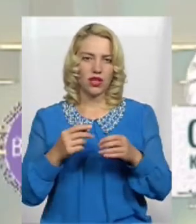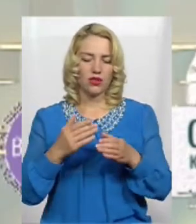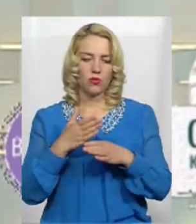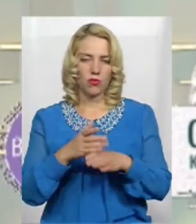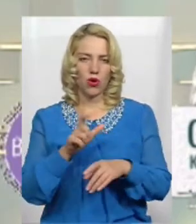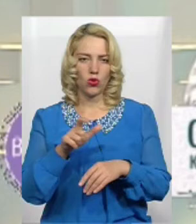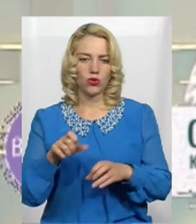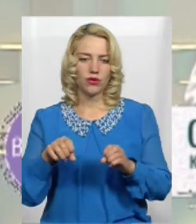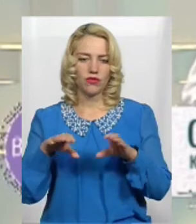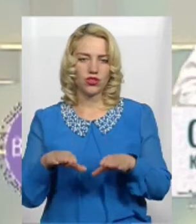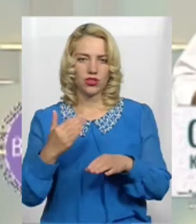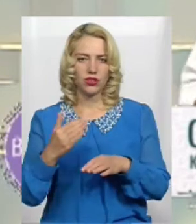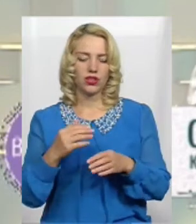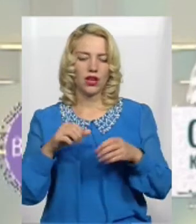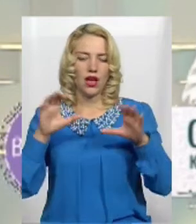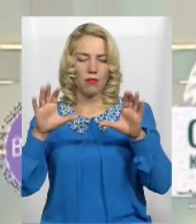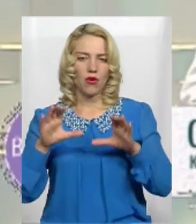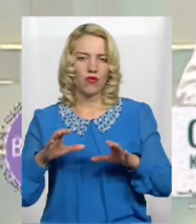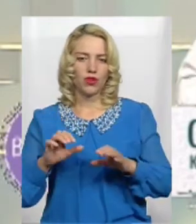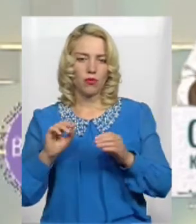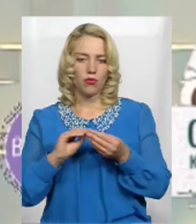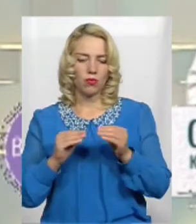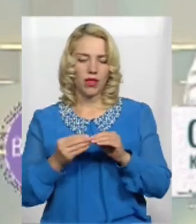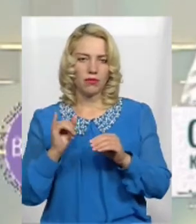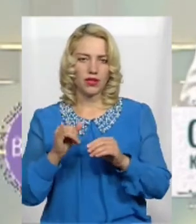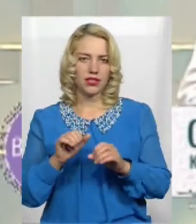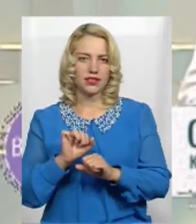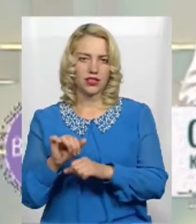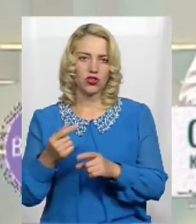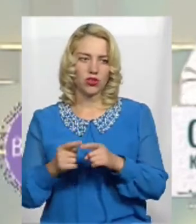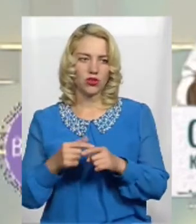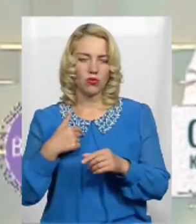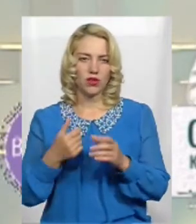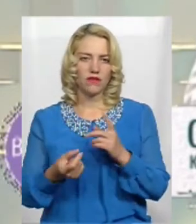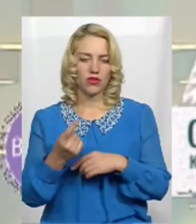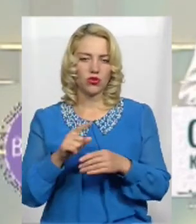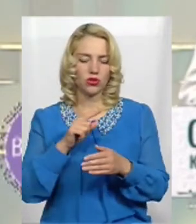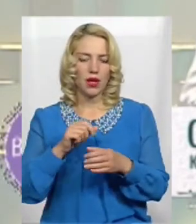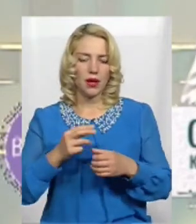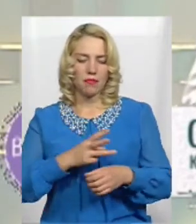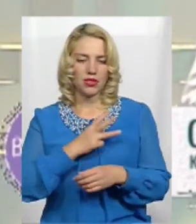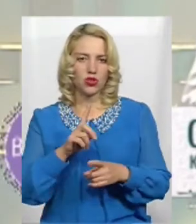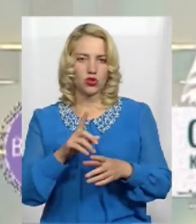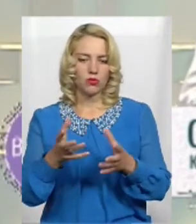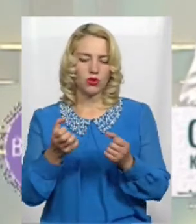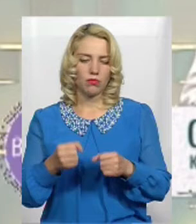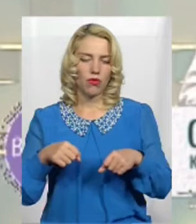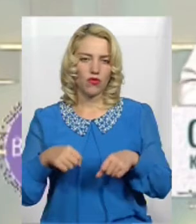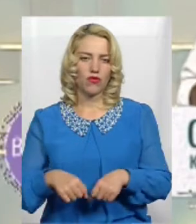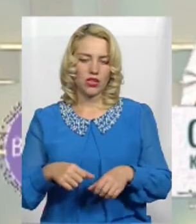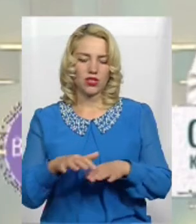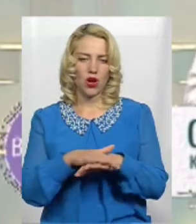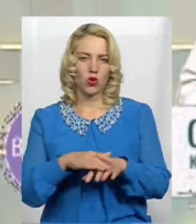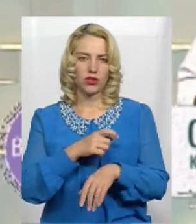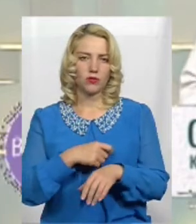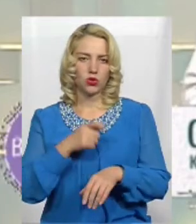вирішити їхні правові проблеми, захищаю їх. І в мене виникло бажання, що, отримавши повноваження народного депутата України, я